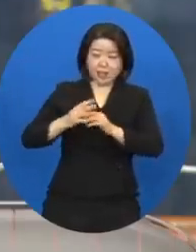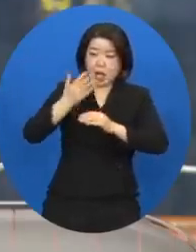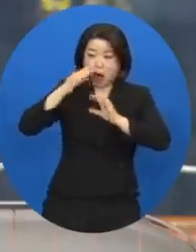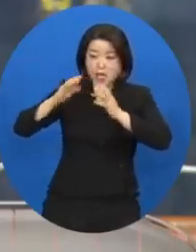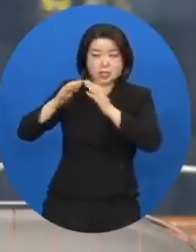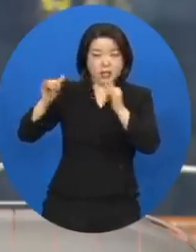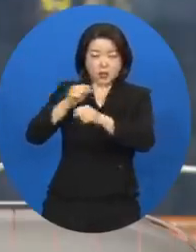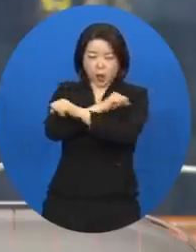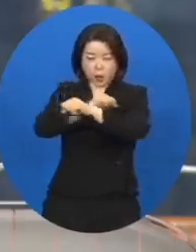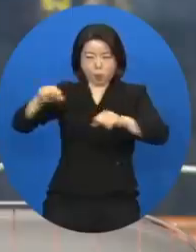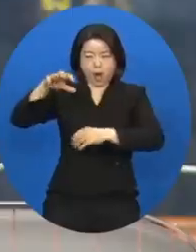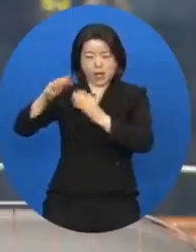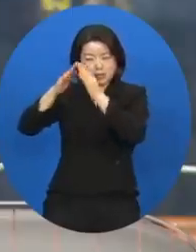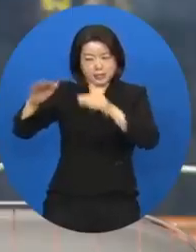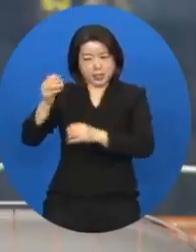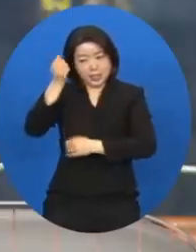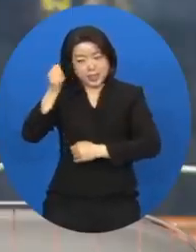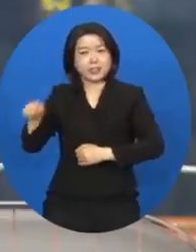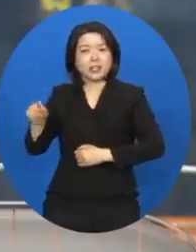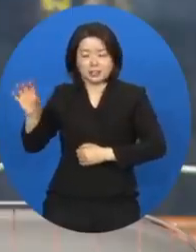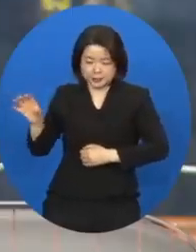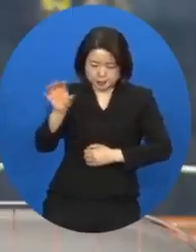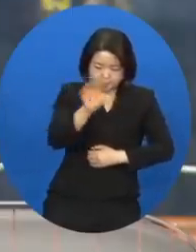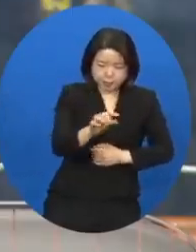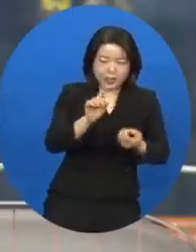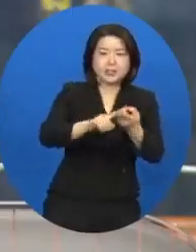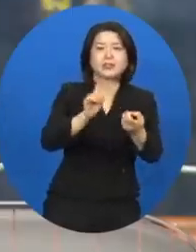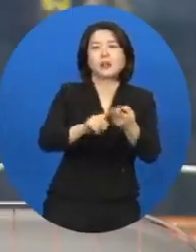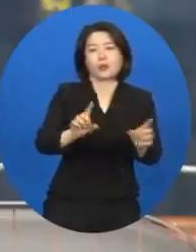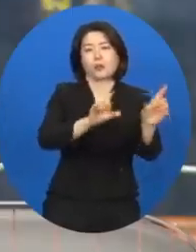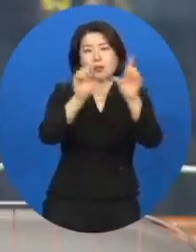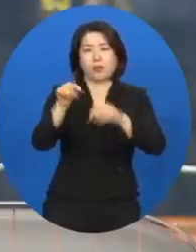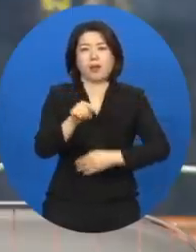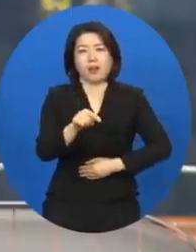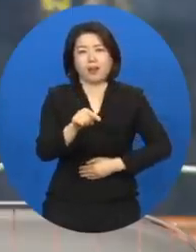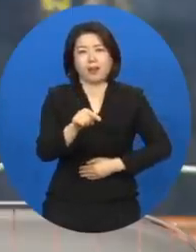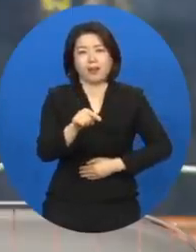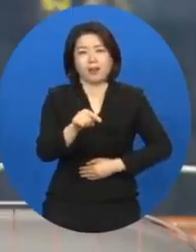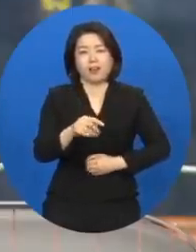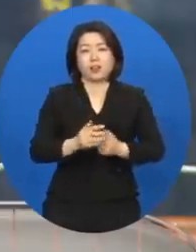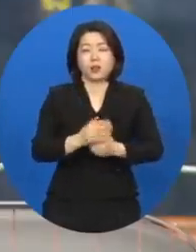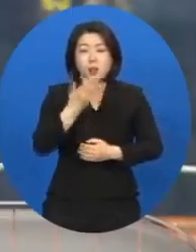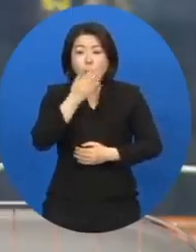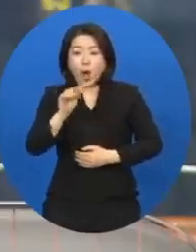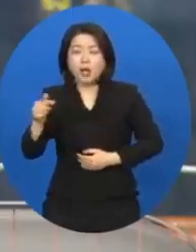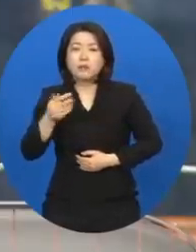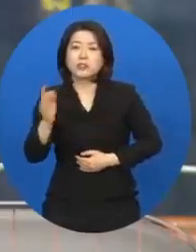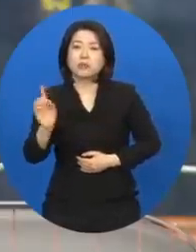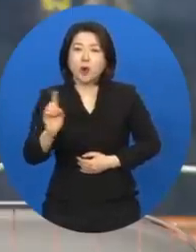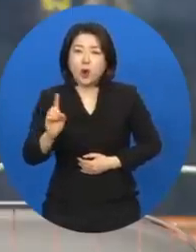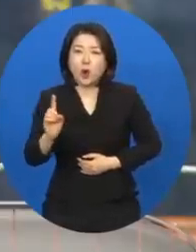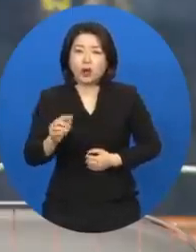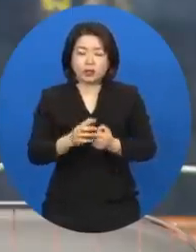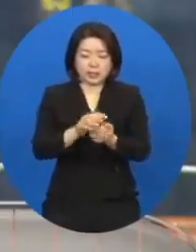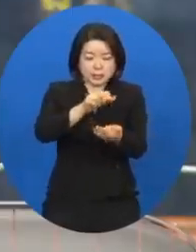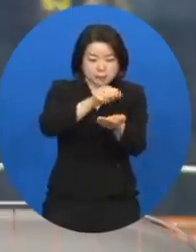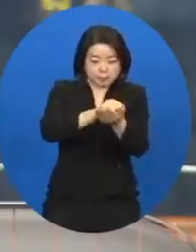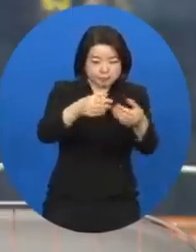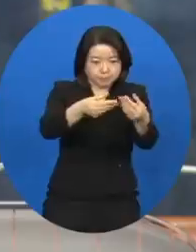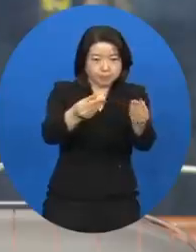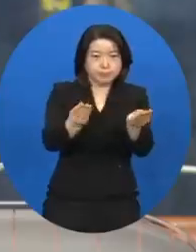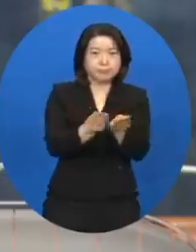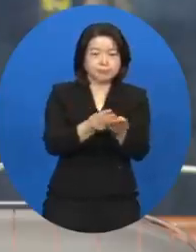그대로. 음식 그 기간에는 누룩 없는 빵,